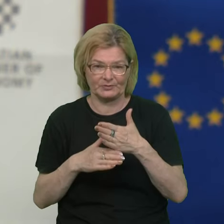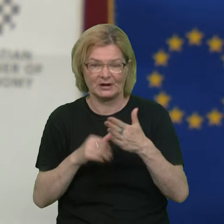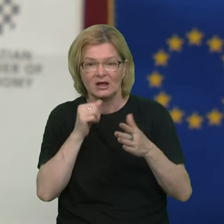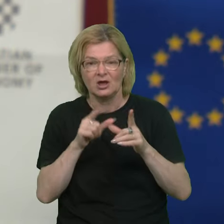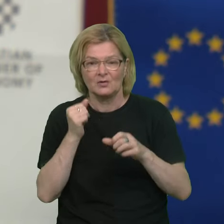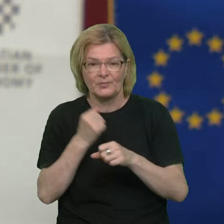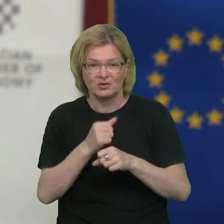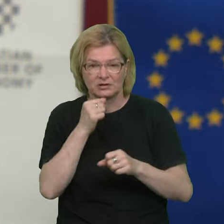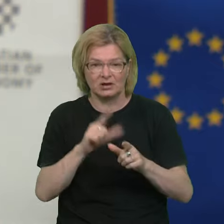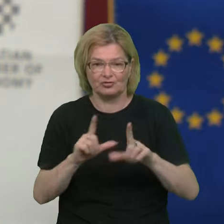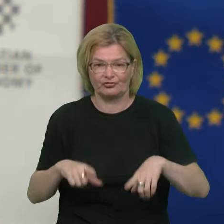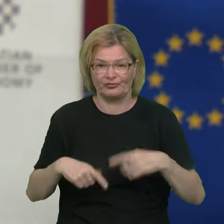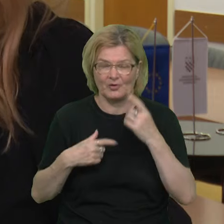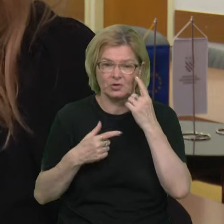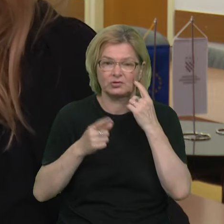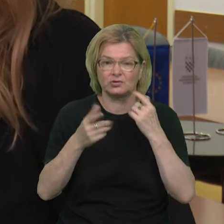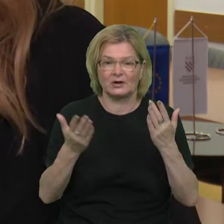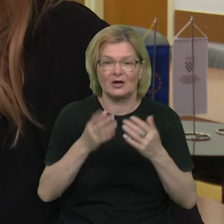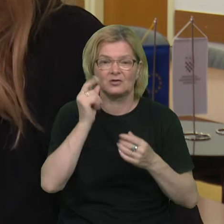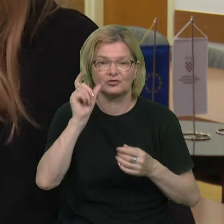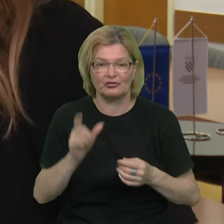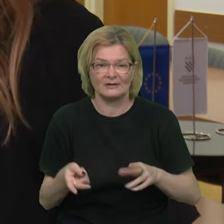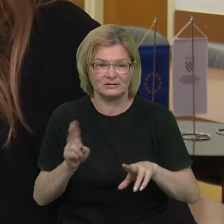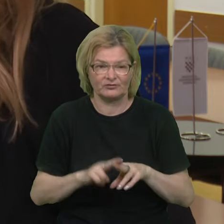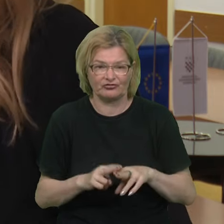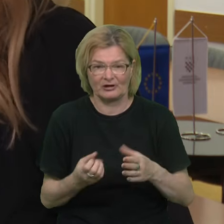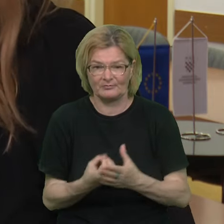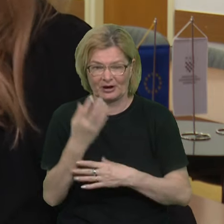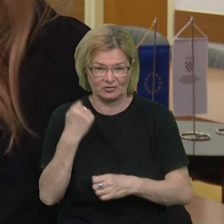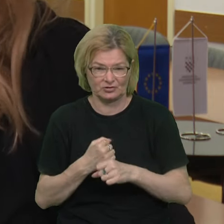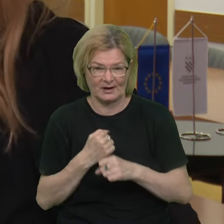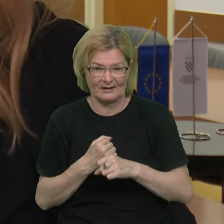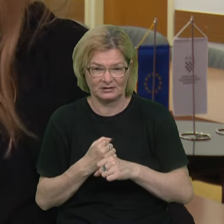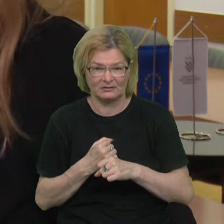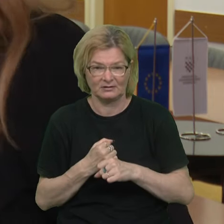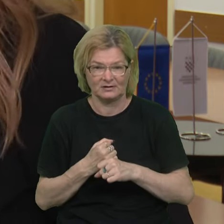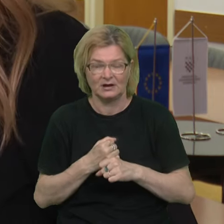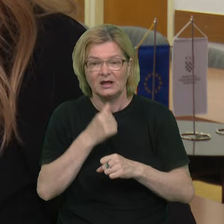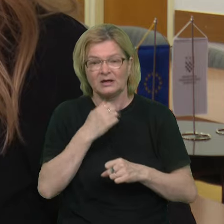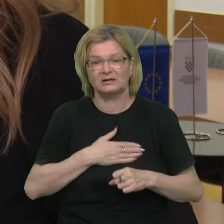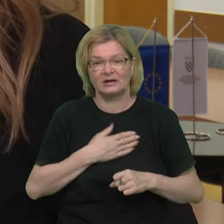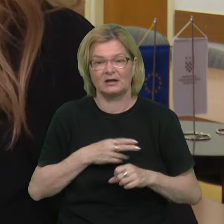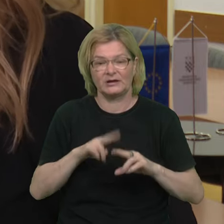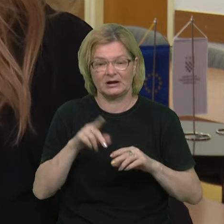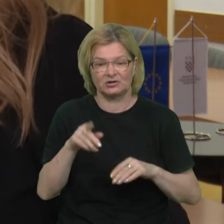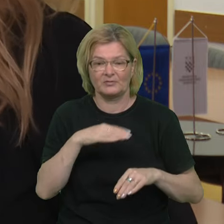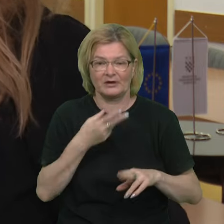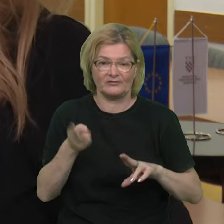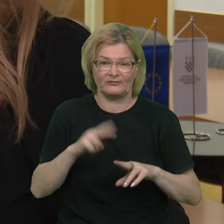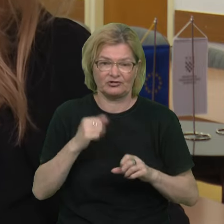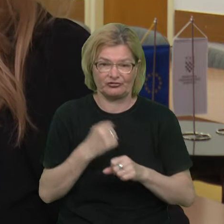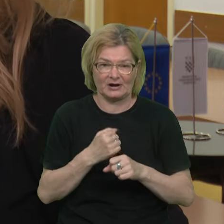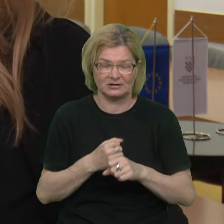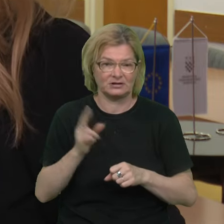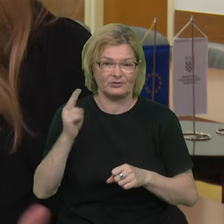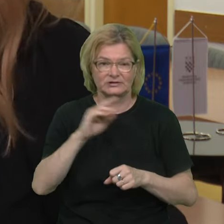više podupirati i u poslu i u životu. To nekako muškarci možda više i prirodno rade i htjela bi na tome